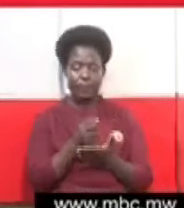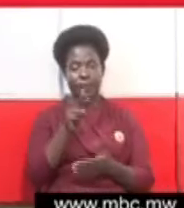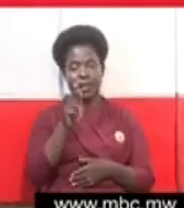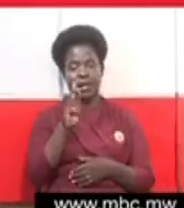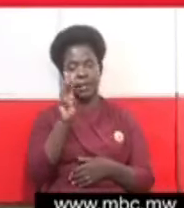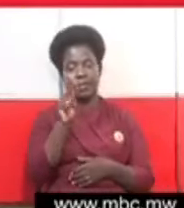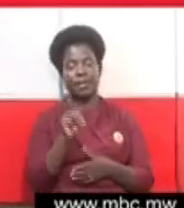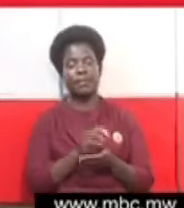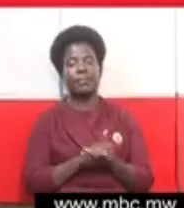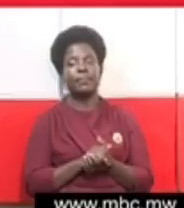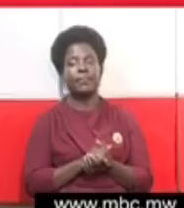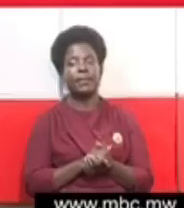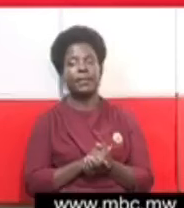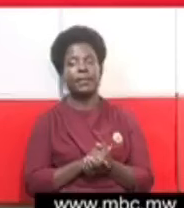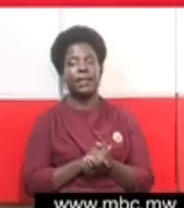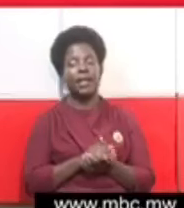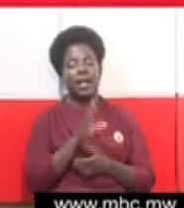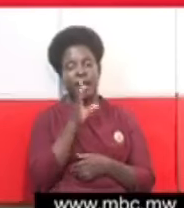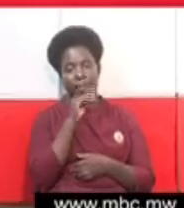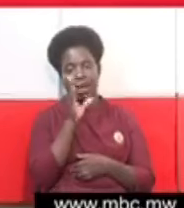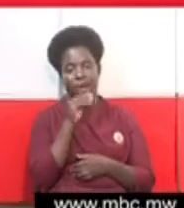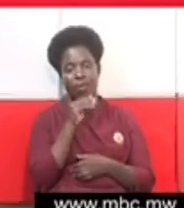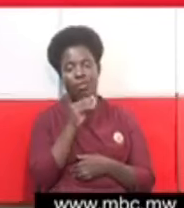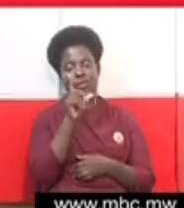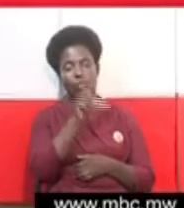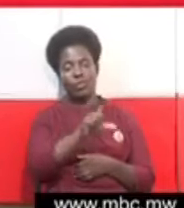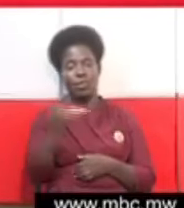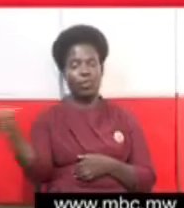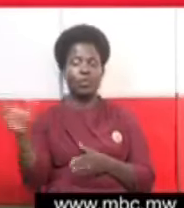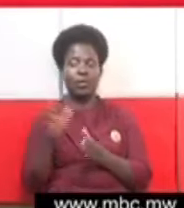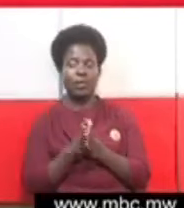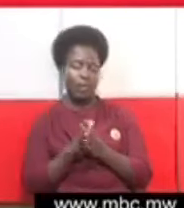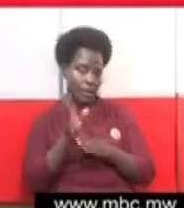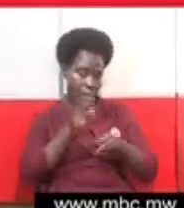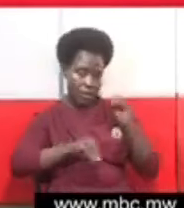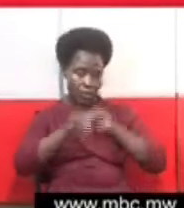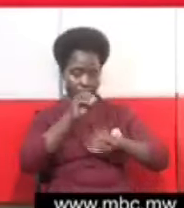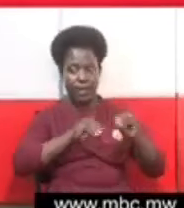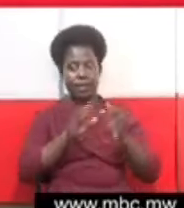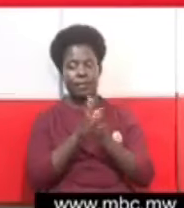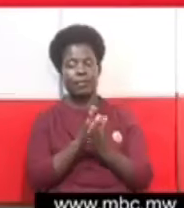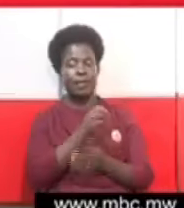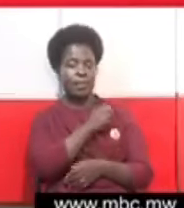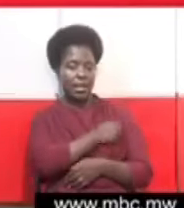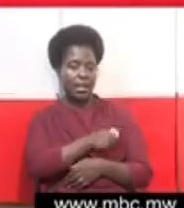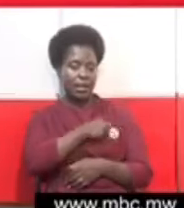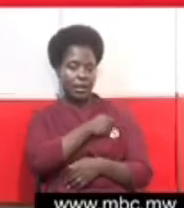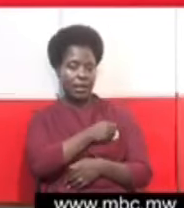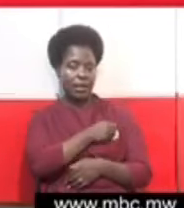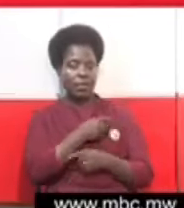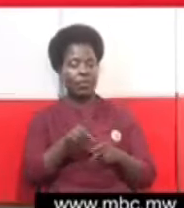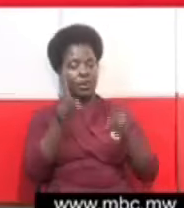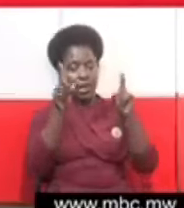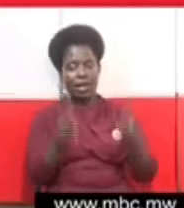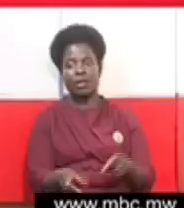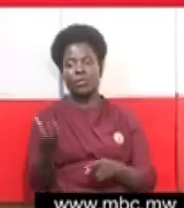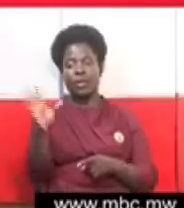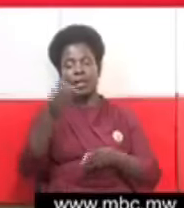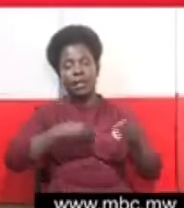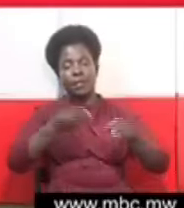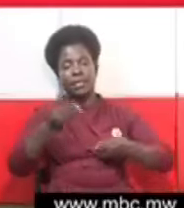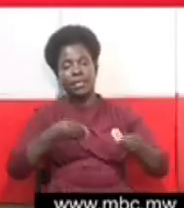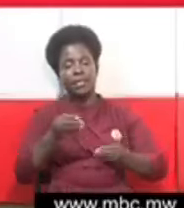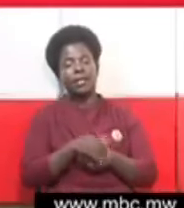RBM Samuel Senzani ayankhula izi mu mzinda walilongwe pothirira ndemanga pa madandaulo oti ochita malonda ena